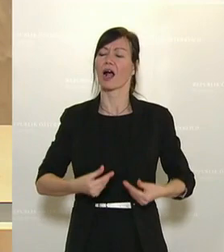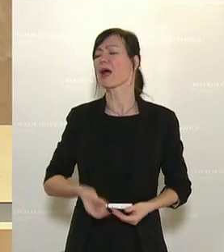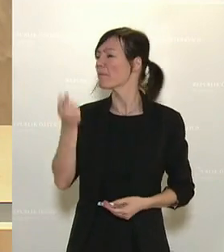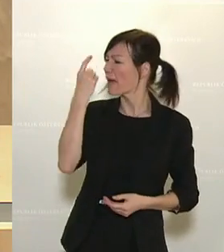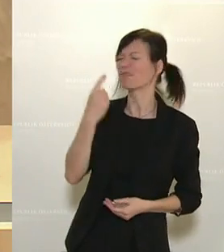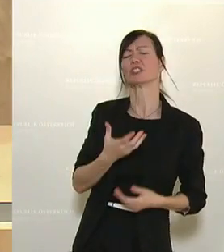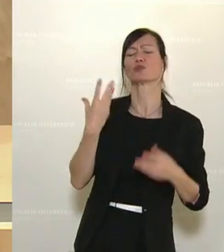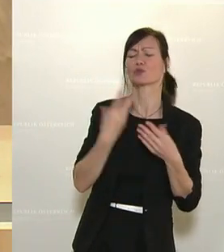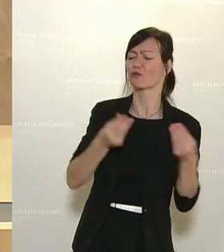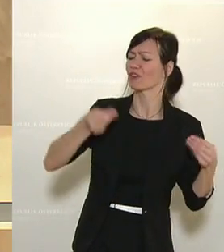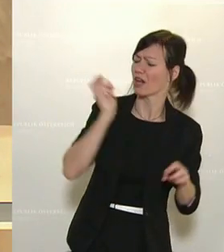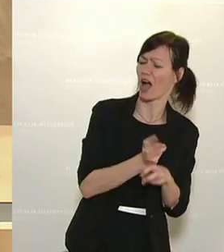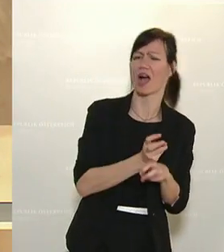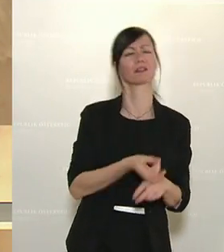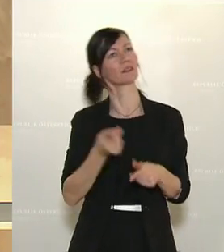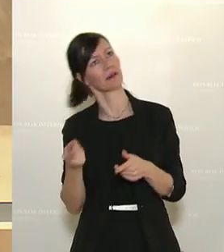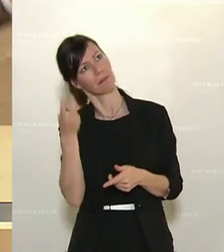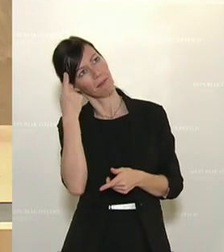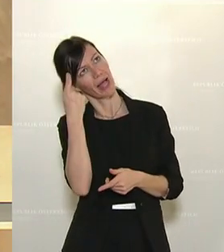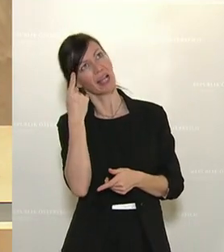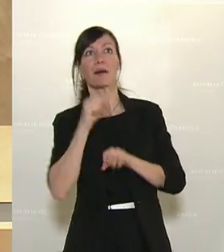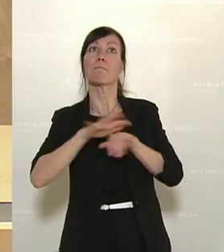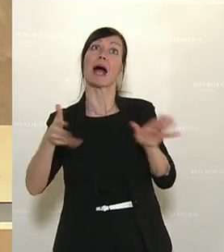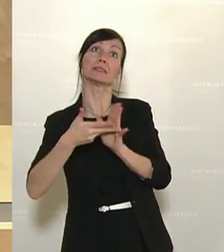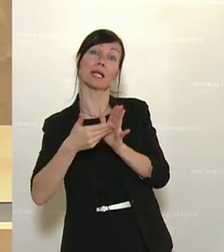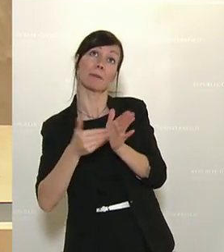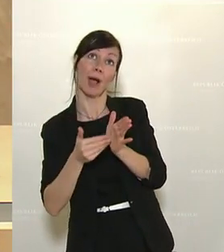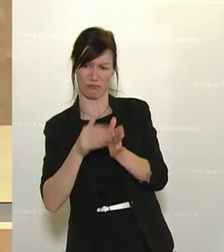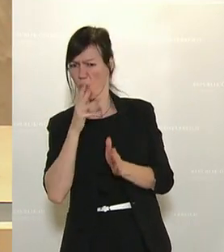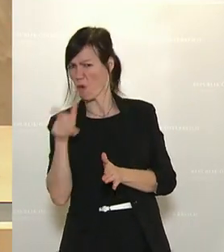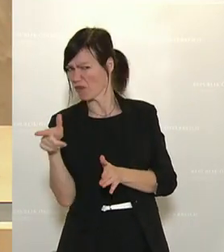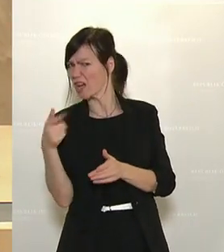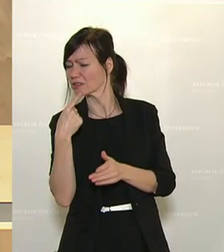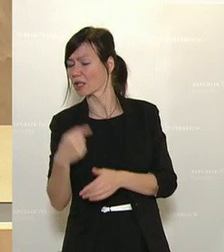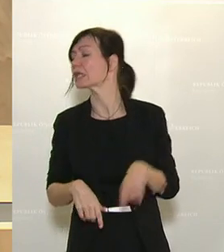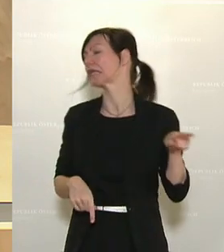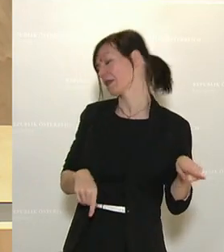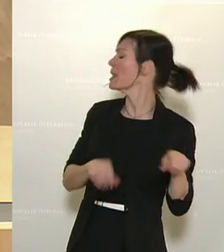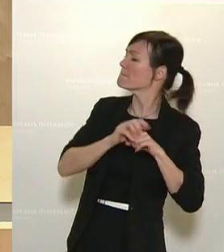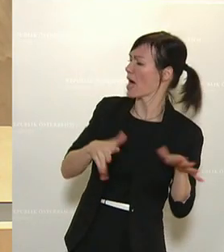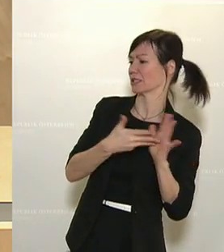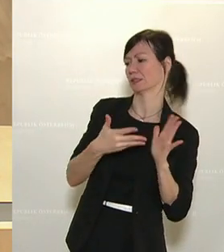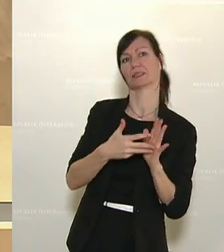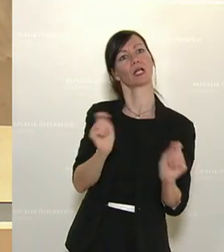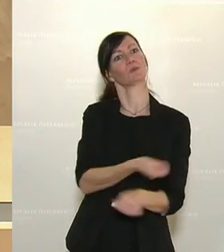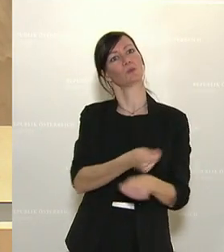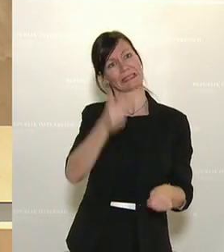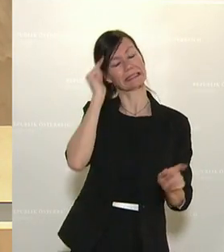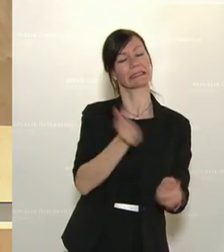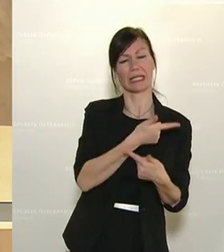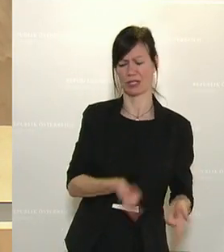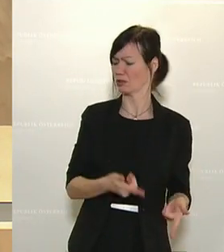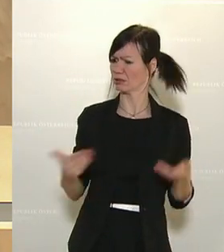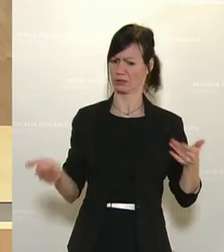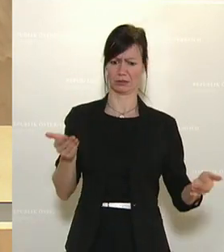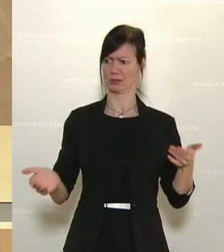man Massentestungen, wie zitiert von Hofer. Dann sind die Massentestungen das absolute Übel. Das Einzige, was Sie beitragen zu